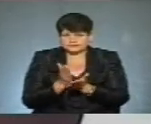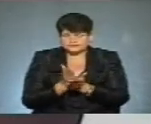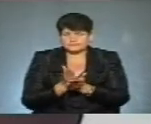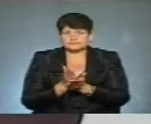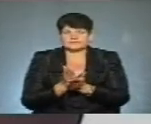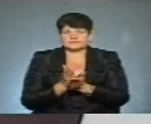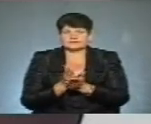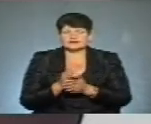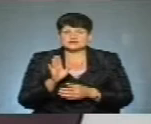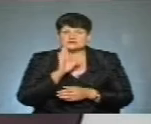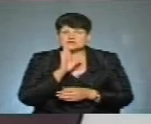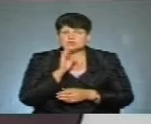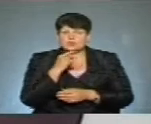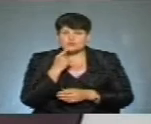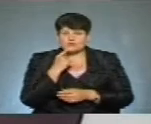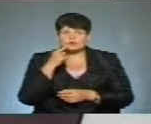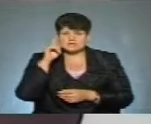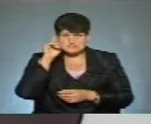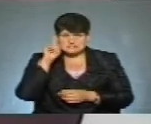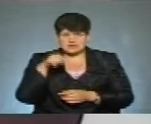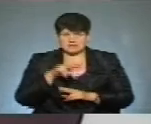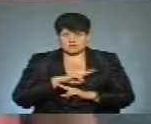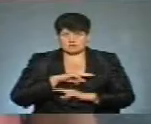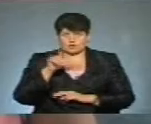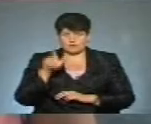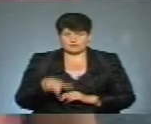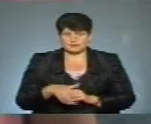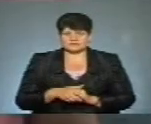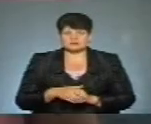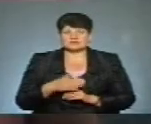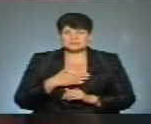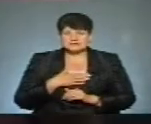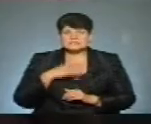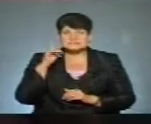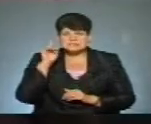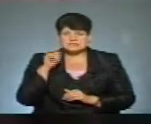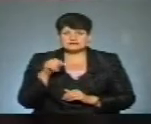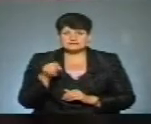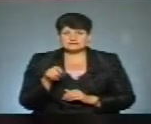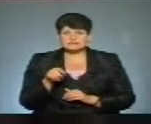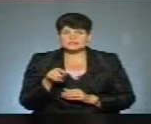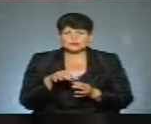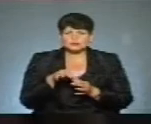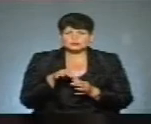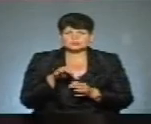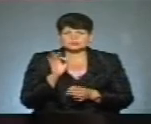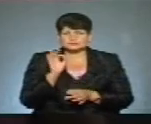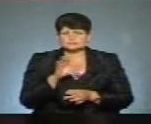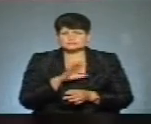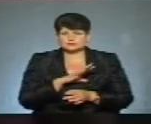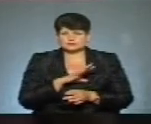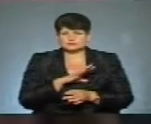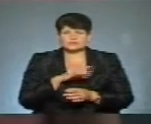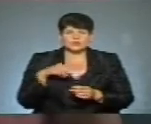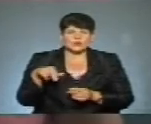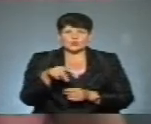геріатричним пансіонатом. Жінка каже, знала померлого. Ми його так як знали, що він ходив собі, було ще до карантину,